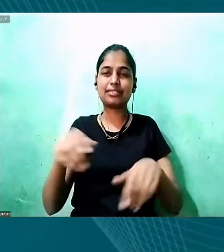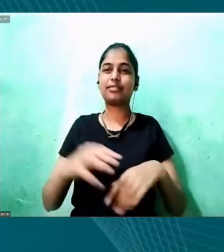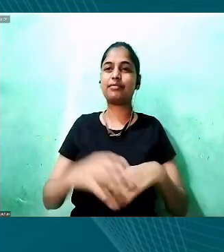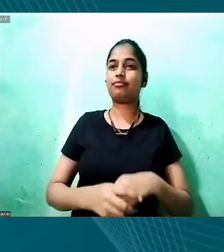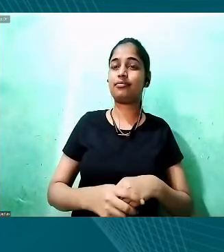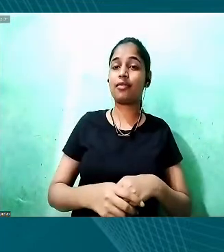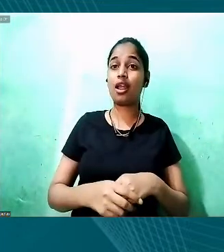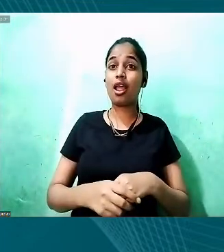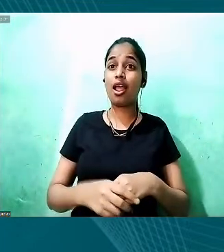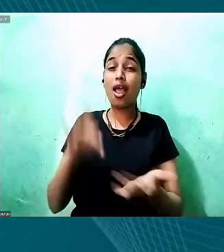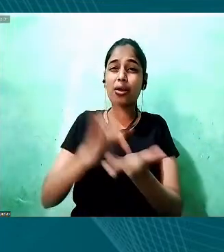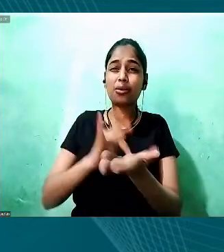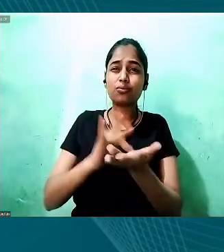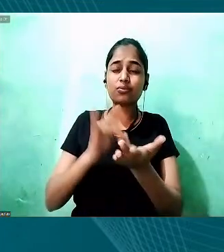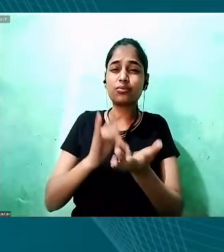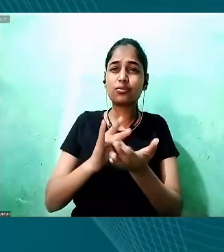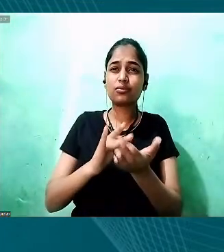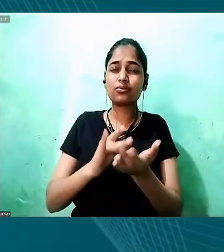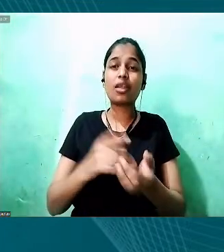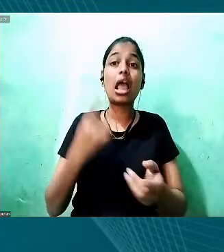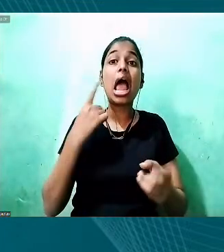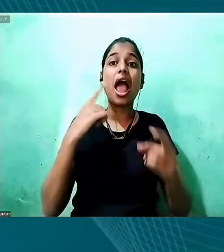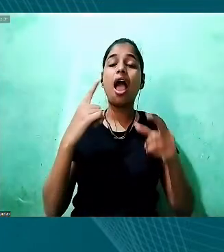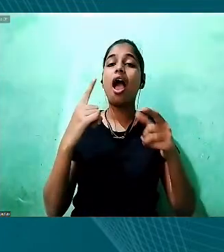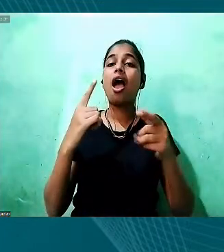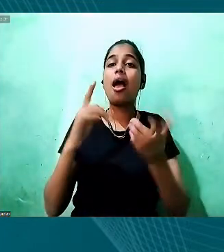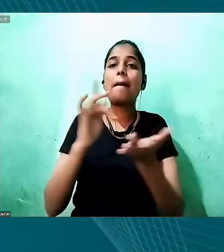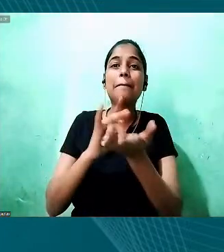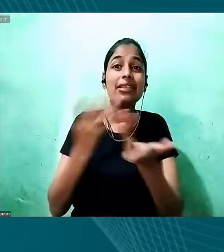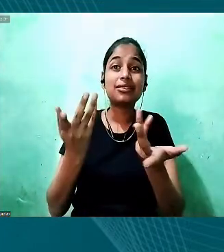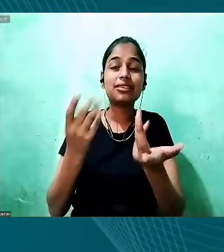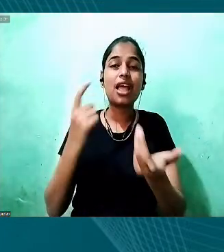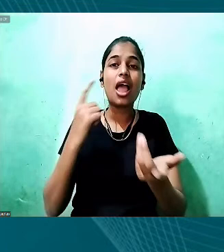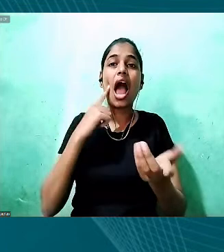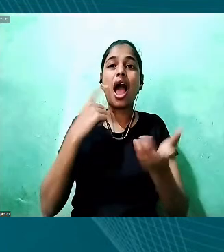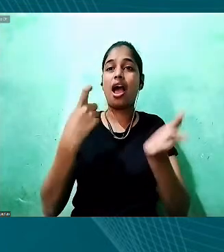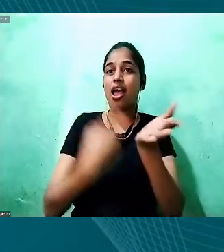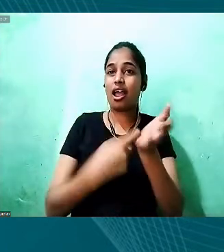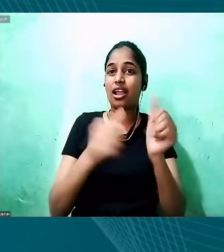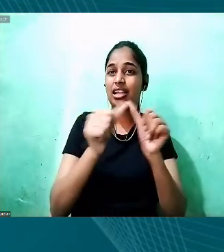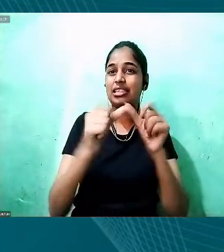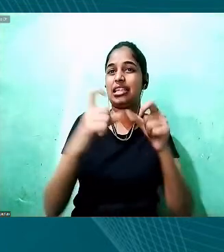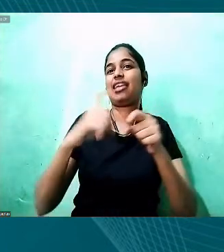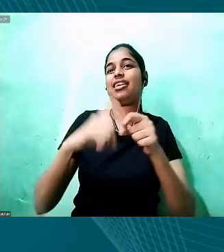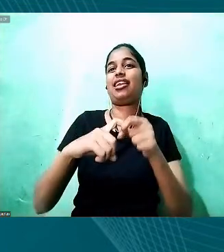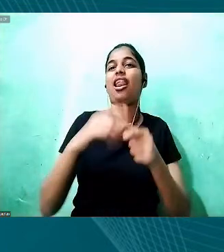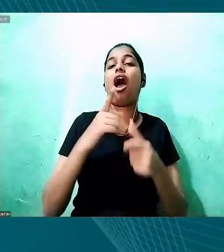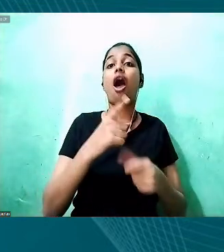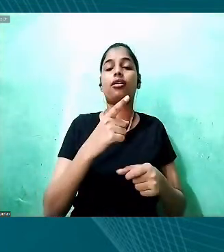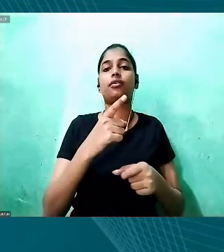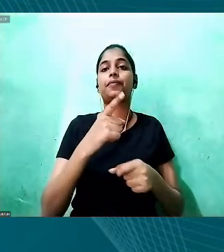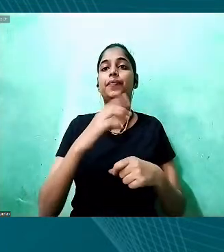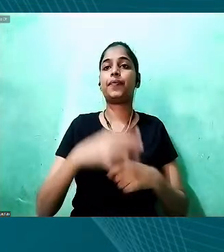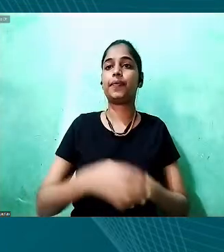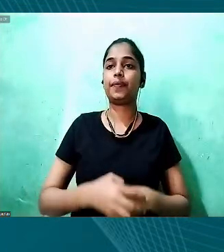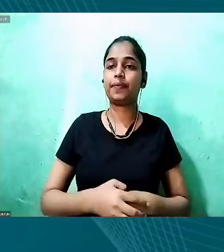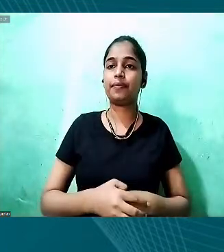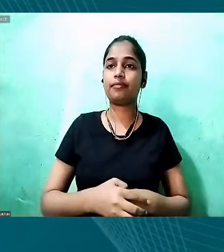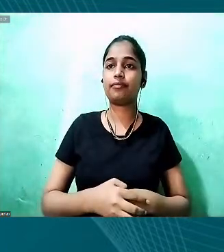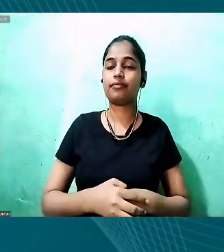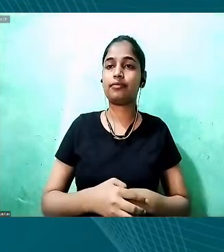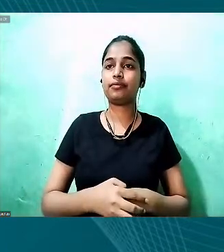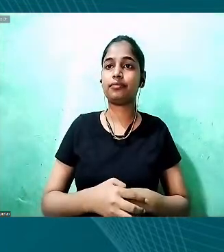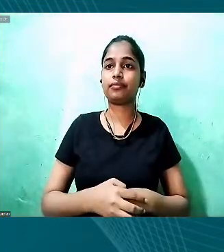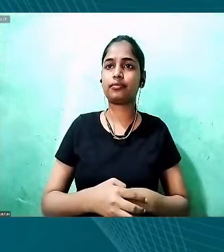जाते हैं, इसलिए राइटर ने इराक से otter लेने की सोची. देखने में जो ऑटर